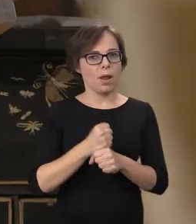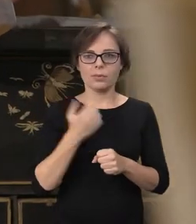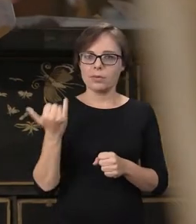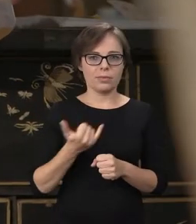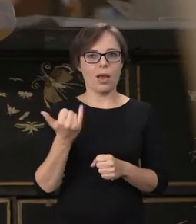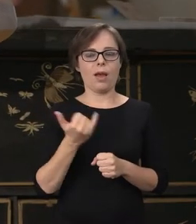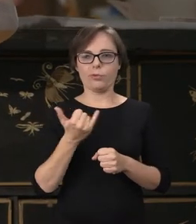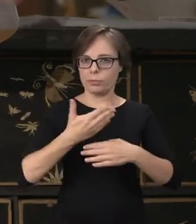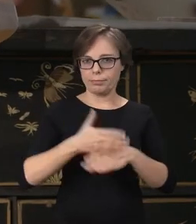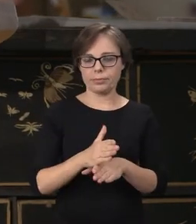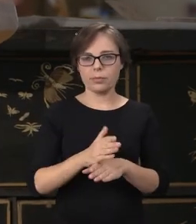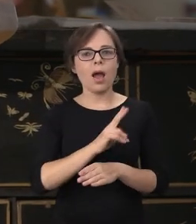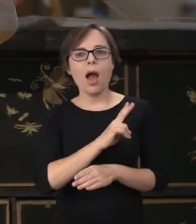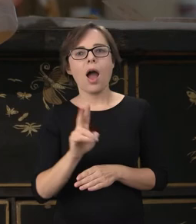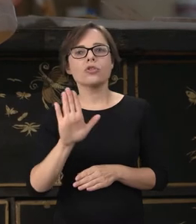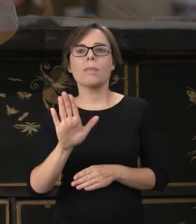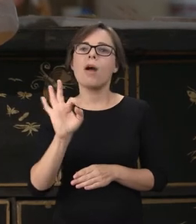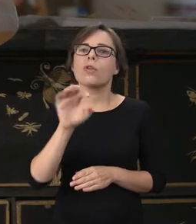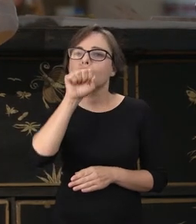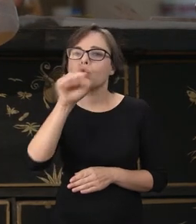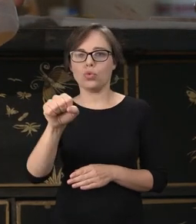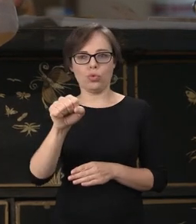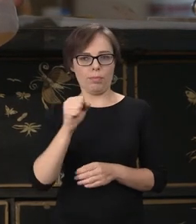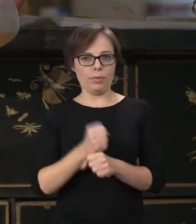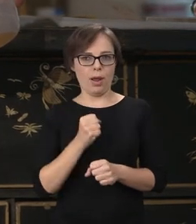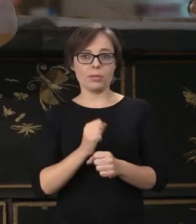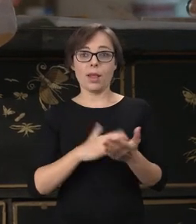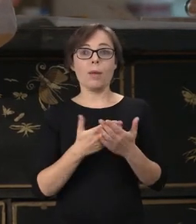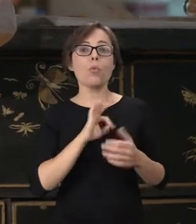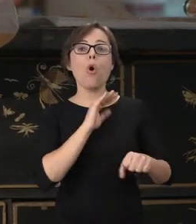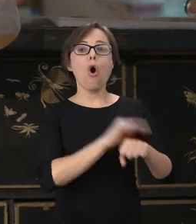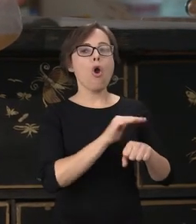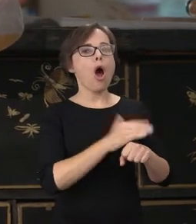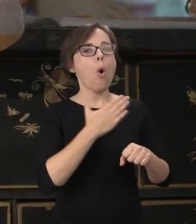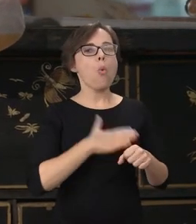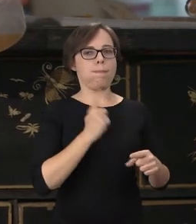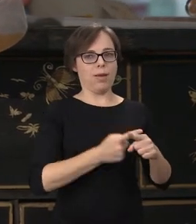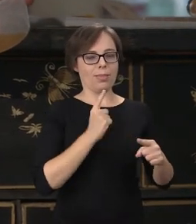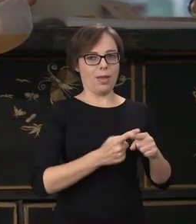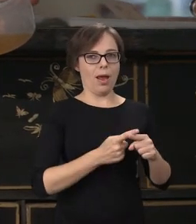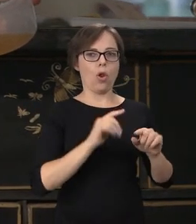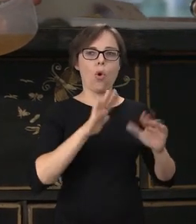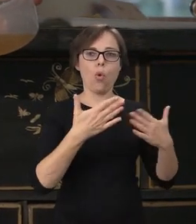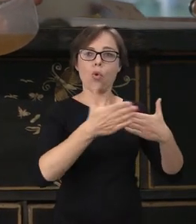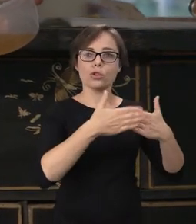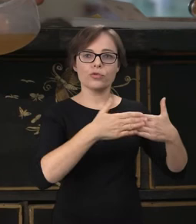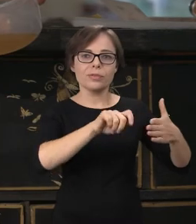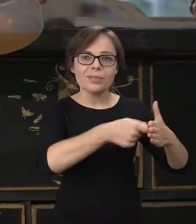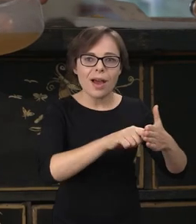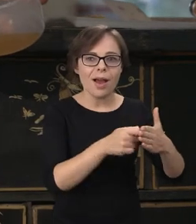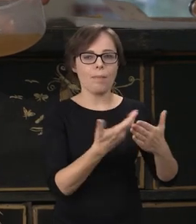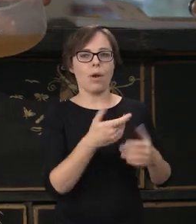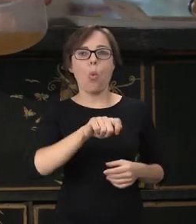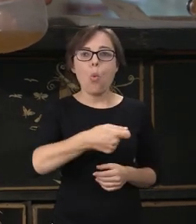Każdy ma jakiś ulubiony swój zakres prac. Kolega na przykład bardzo lubi metal, czyli zamki, dorabianie jakichś kluczy,